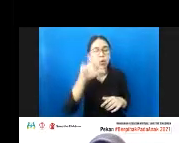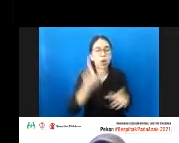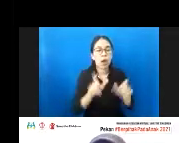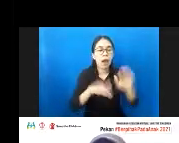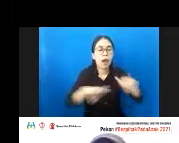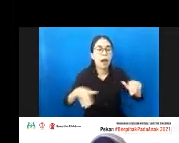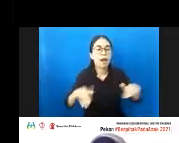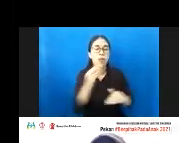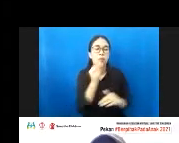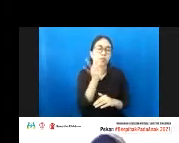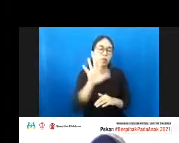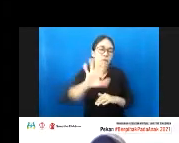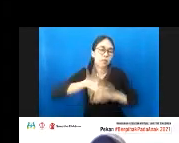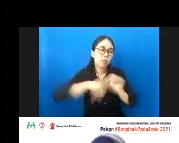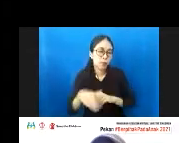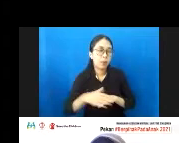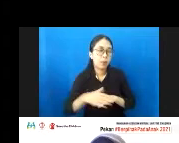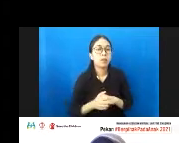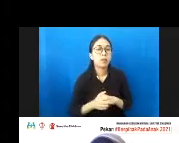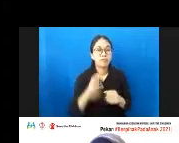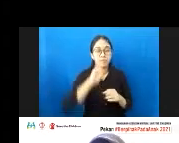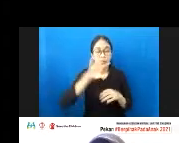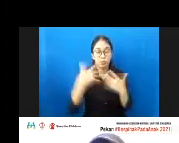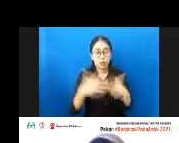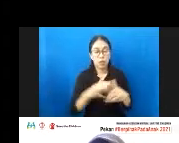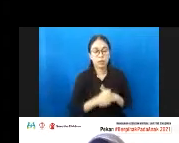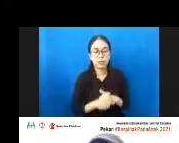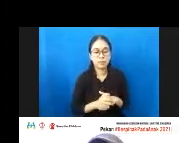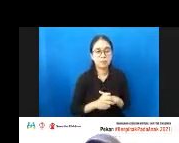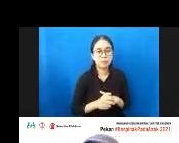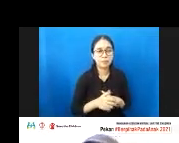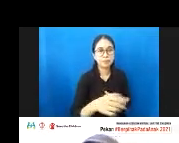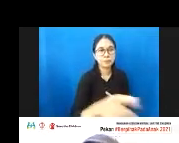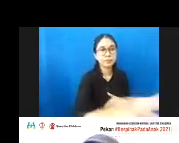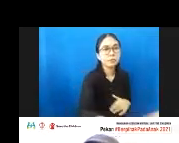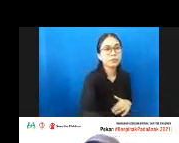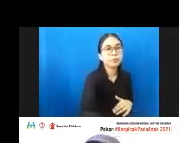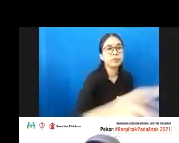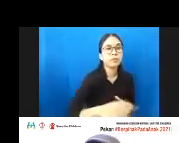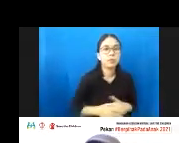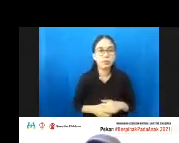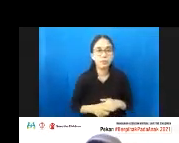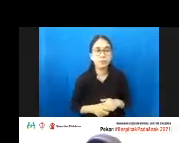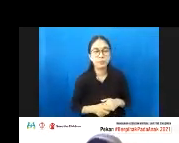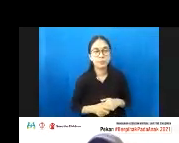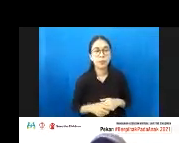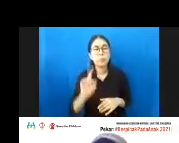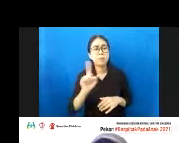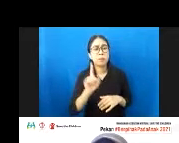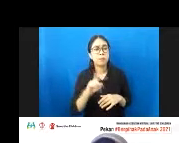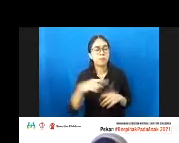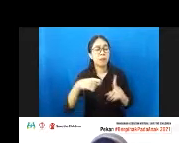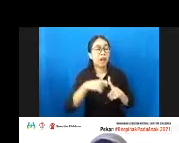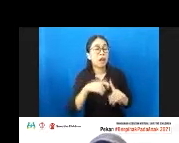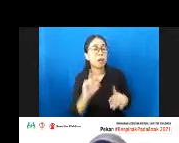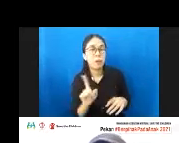sudah disampaikan tentang Kalakarya. Kemudian juga di sini tadi juga sudah disampaikan kenapa kita lebih ke Kalakarya, karena pengalaman saya